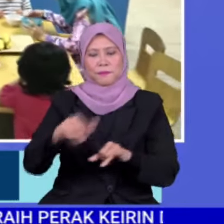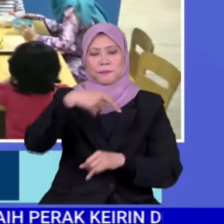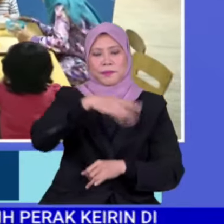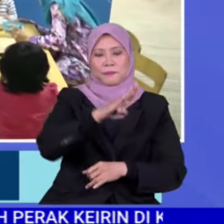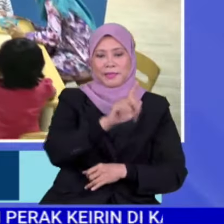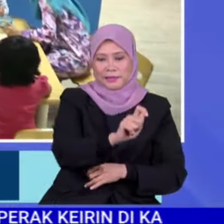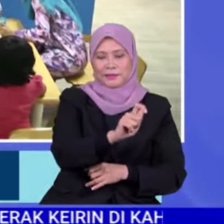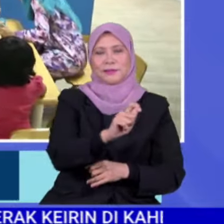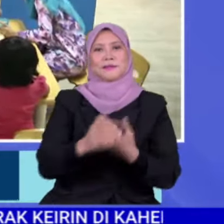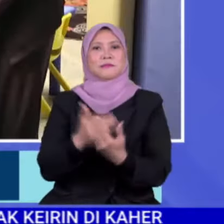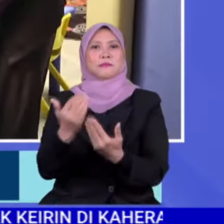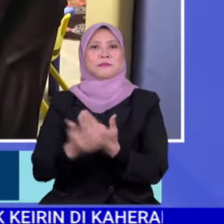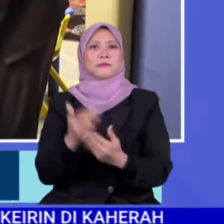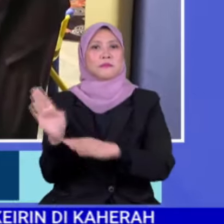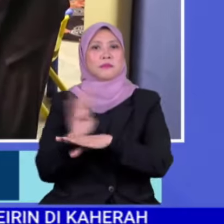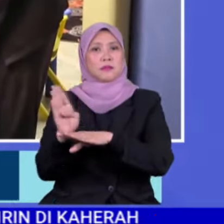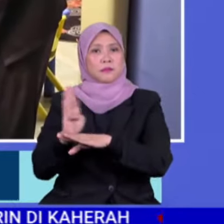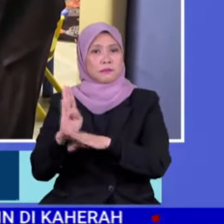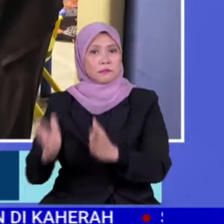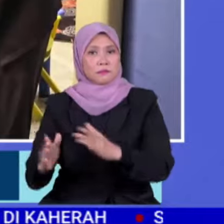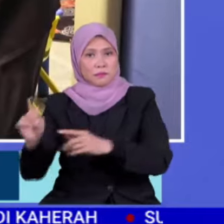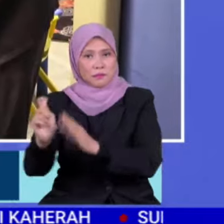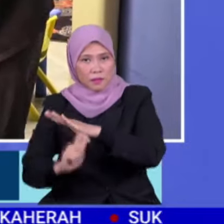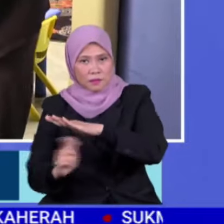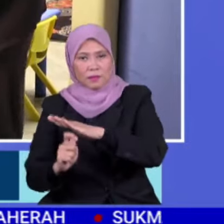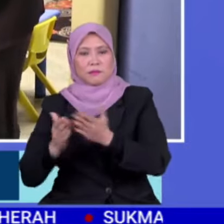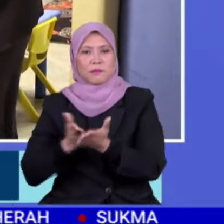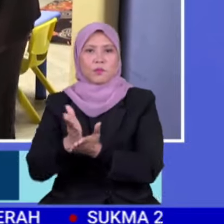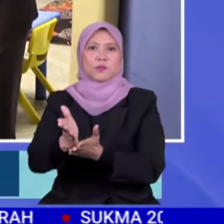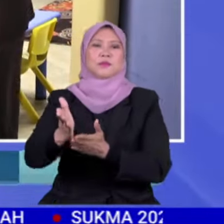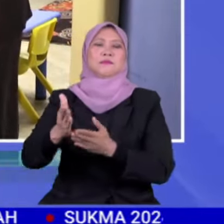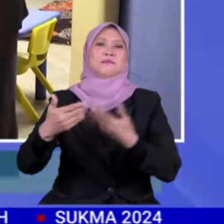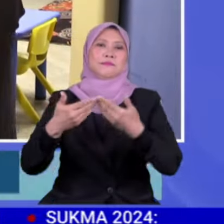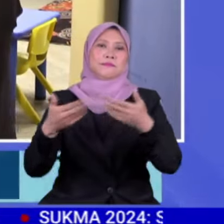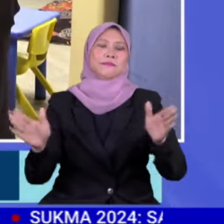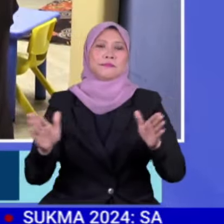PBT memudahkan pengusaha meneruskan operasi.